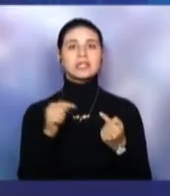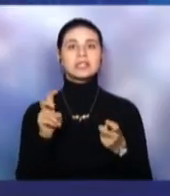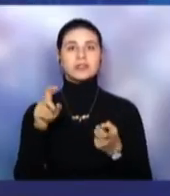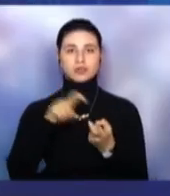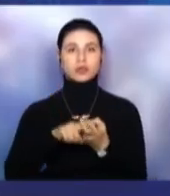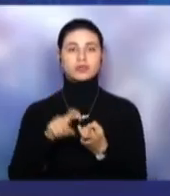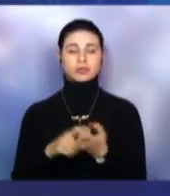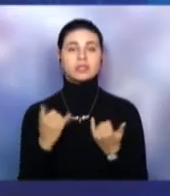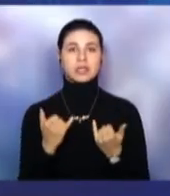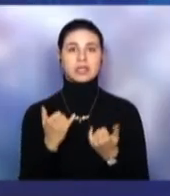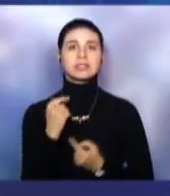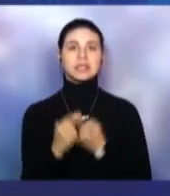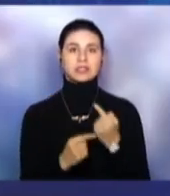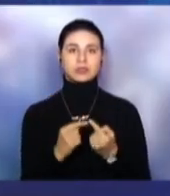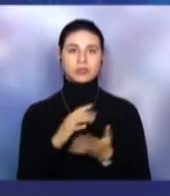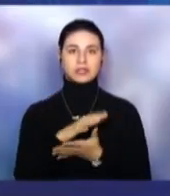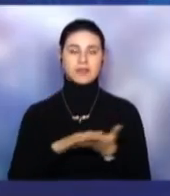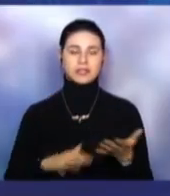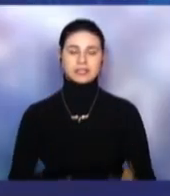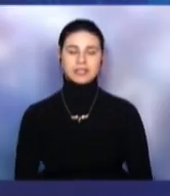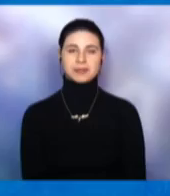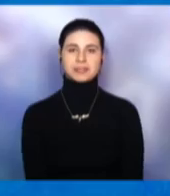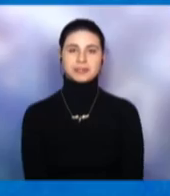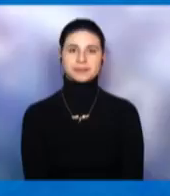უკავშირდება. მოკლედ, ტრადიციულად გავაგრძელებთ.